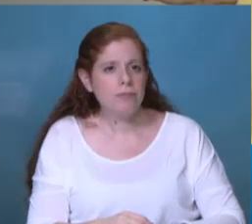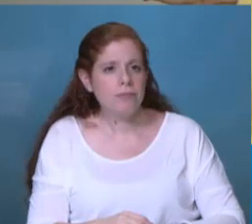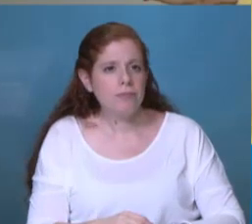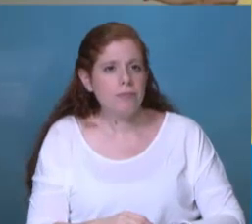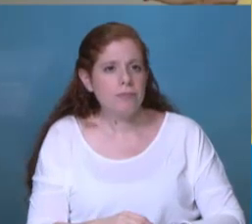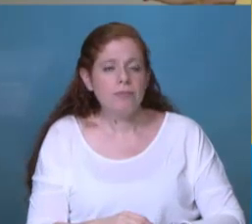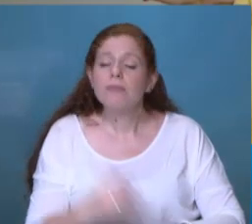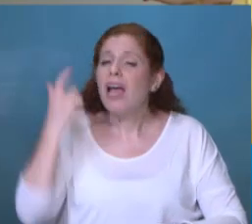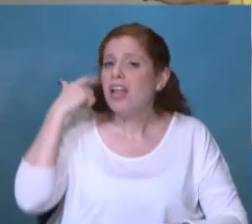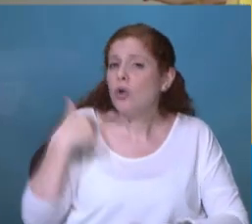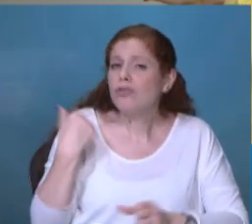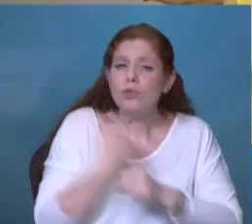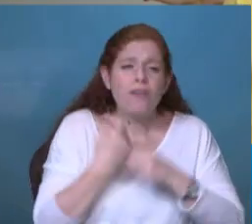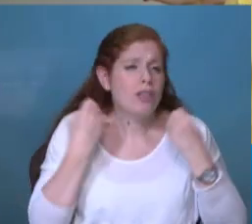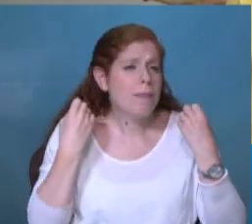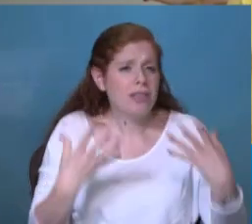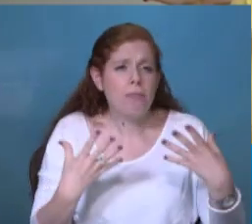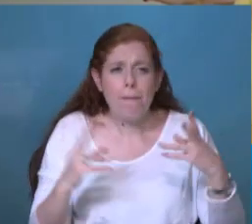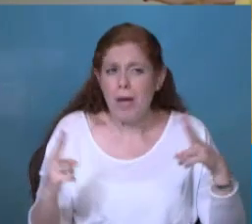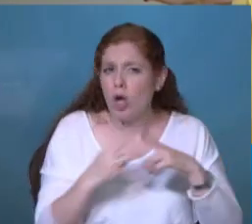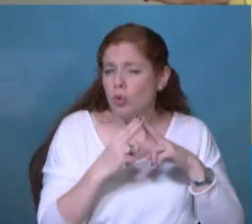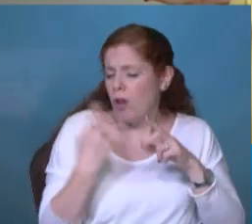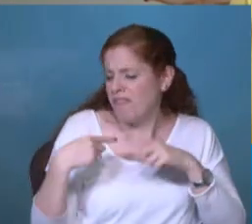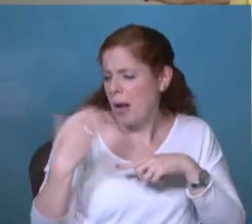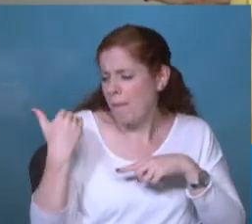אני חושב שהוא עושה עבודה מדהימה, פגשתי אותו לפני איזה כמה ימים.